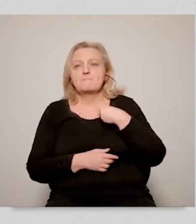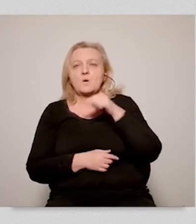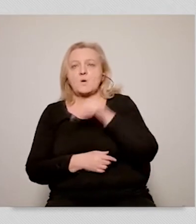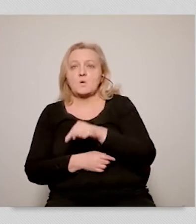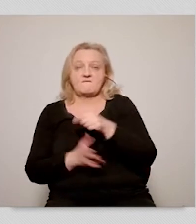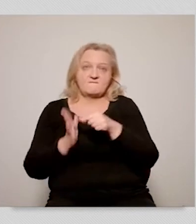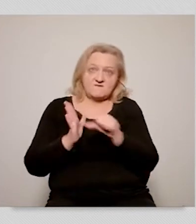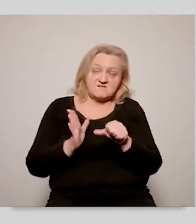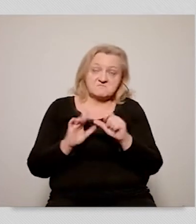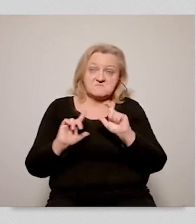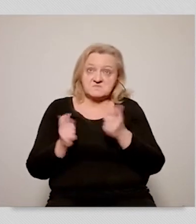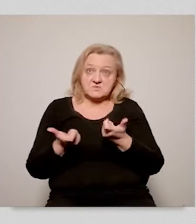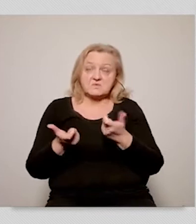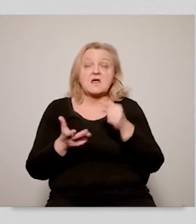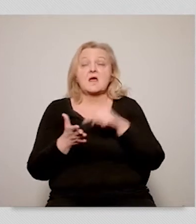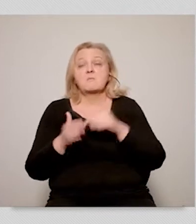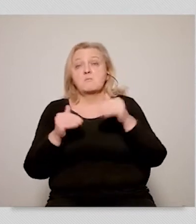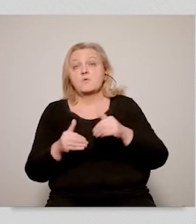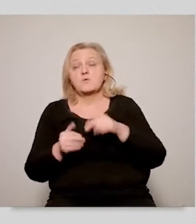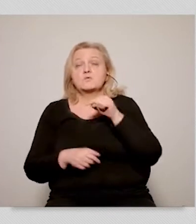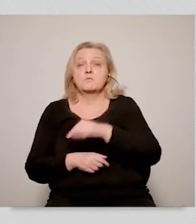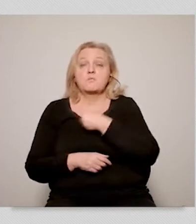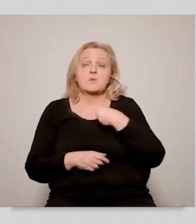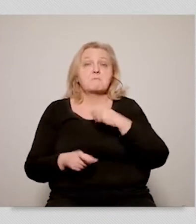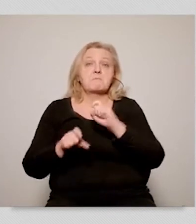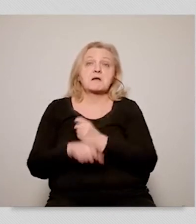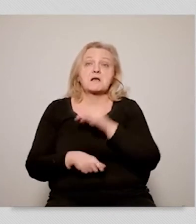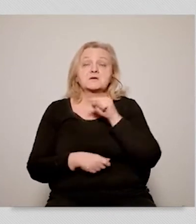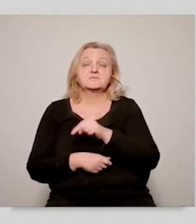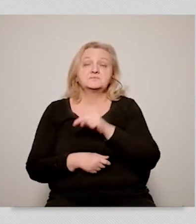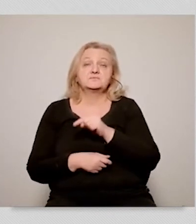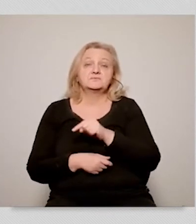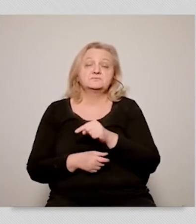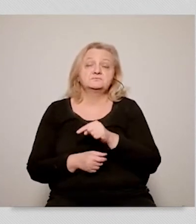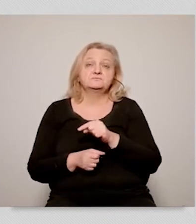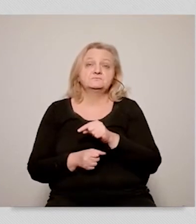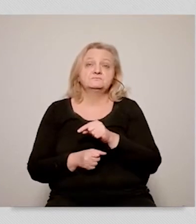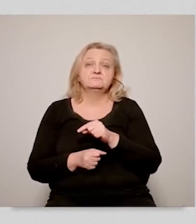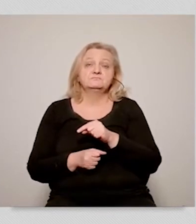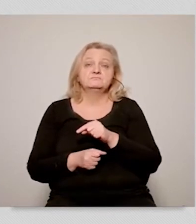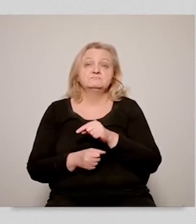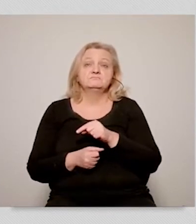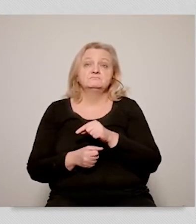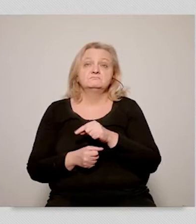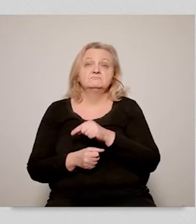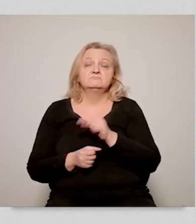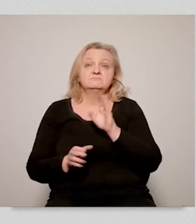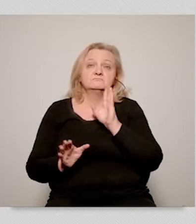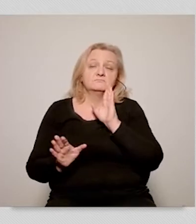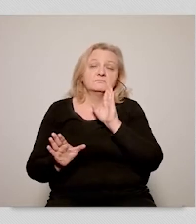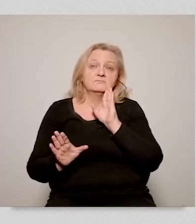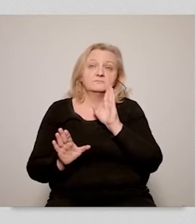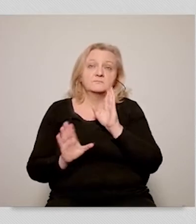wyjątkiem, na ile jest może krajem, który toruje drogę bardzo podobnym